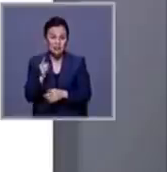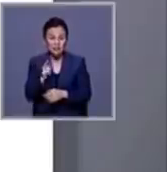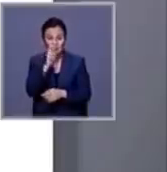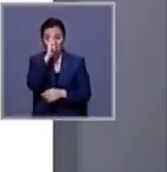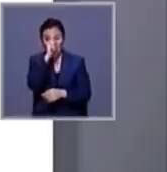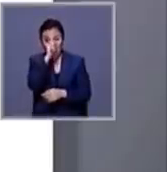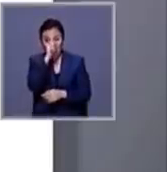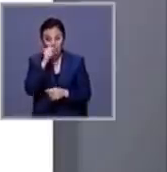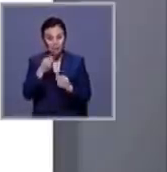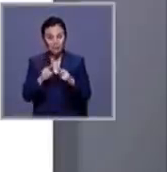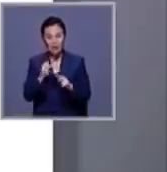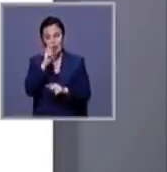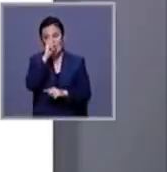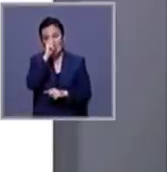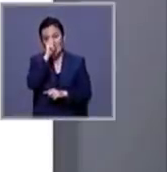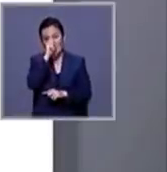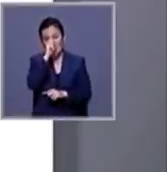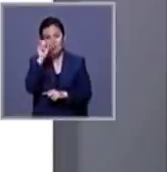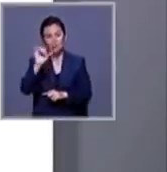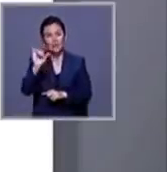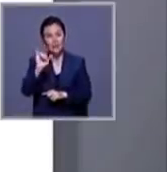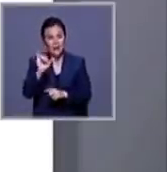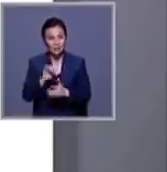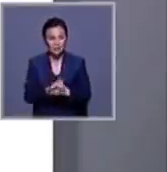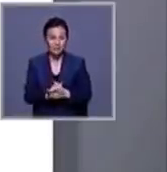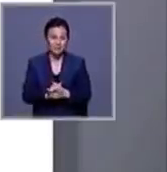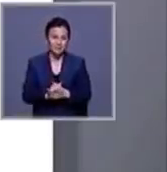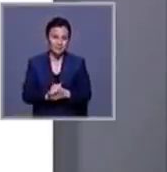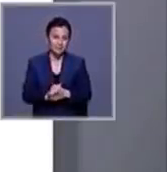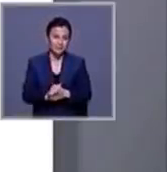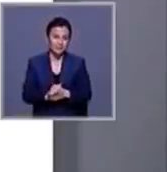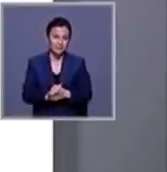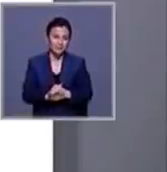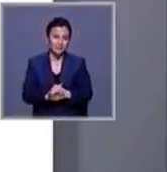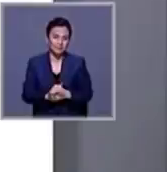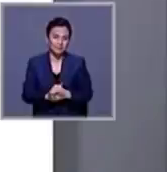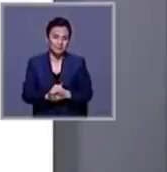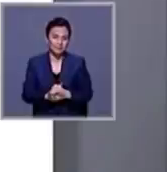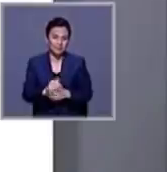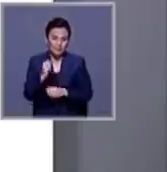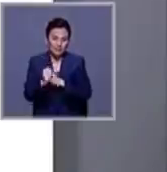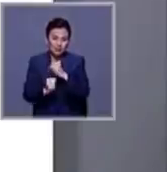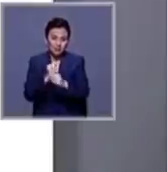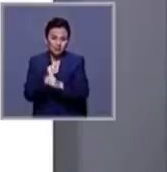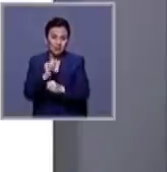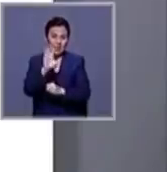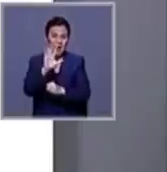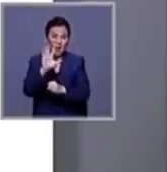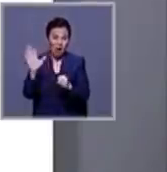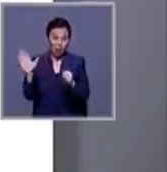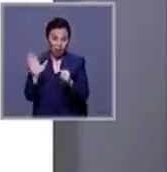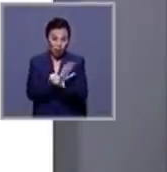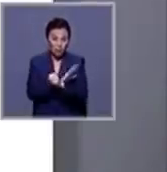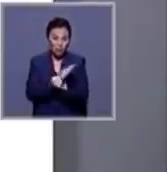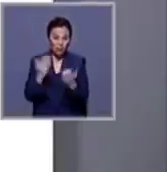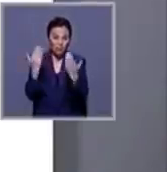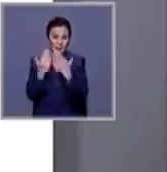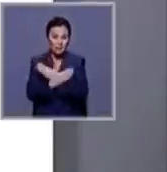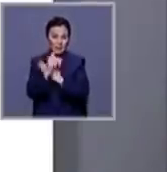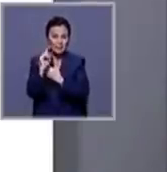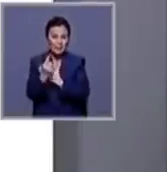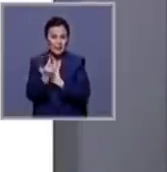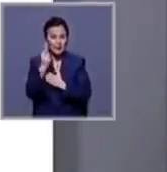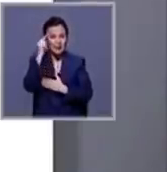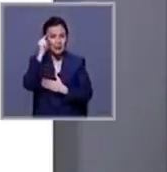ได้ทดลองจริงๆไม่ได้ทดลองนะฮะอันนี้ก็พอครบบทเฉพาะการปุ๊บ5ปีครบก็เปลี่ยนไปอีกเราก็ไม่รู้ว่าสรุป